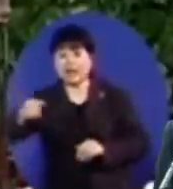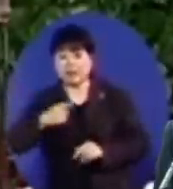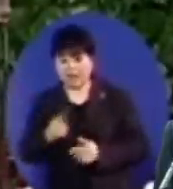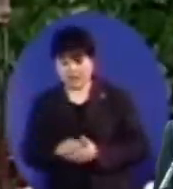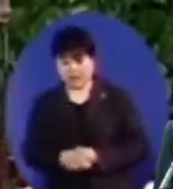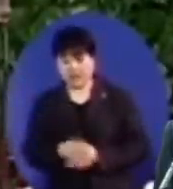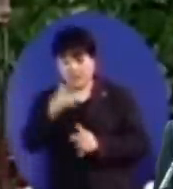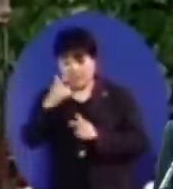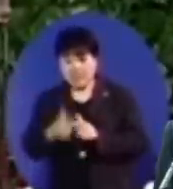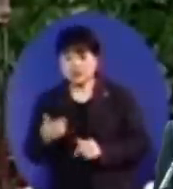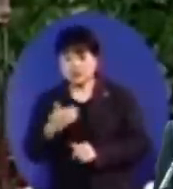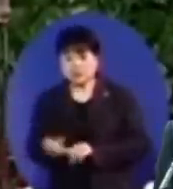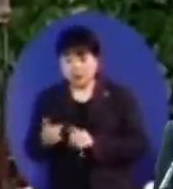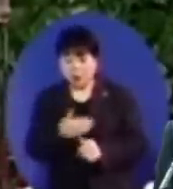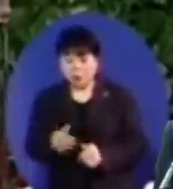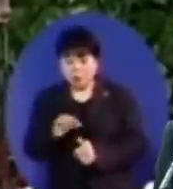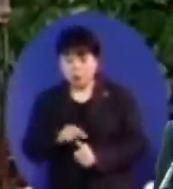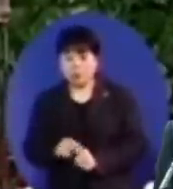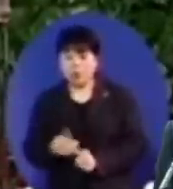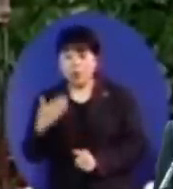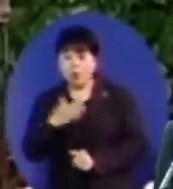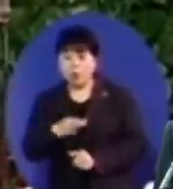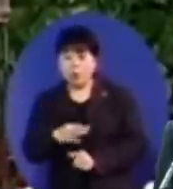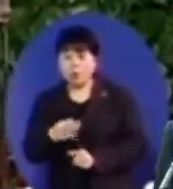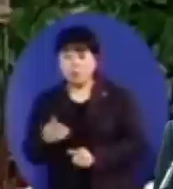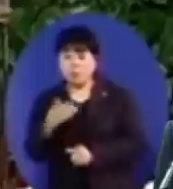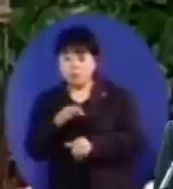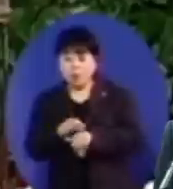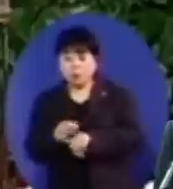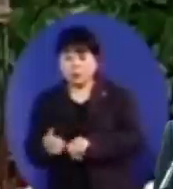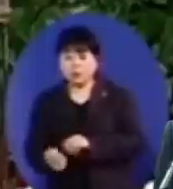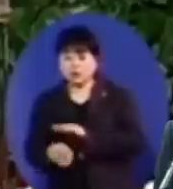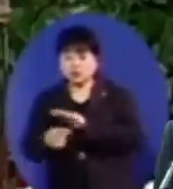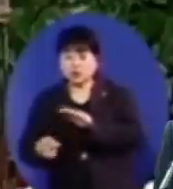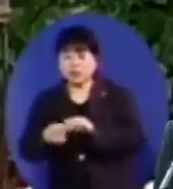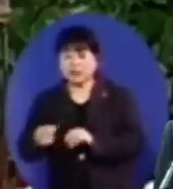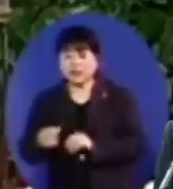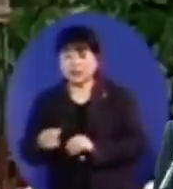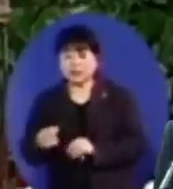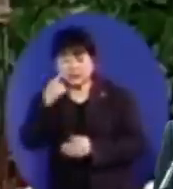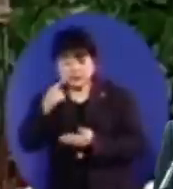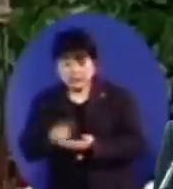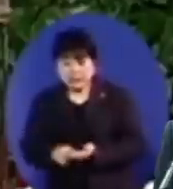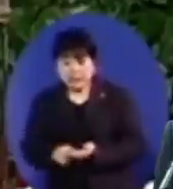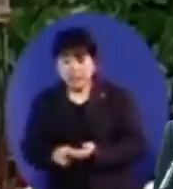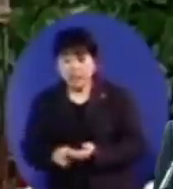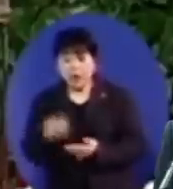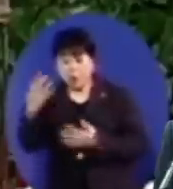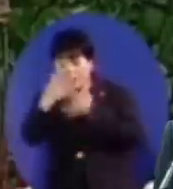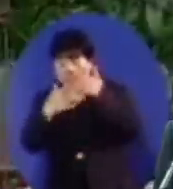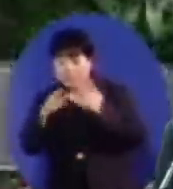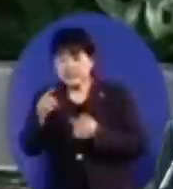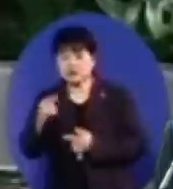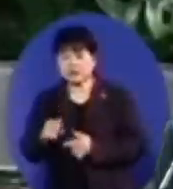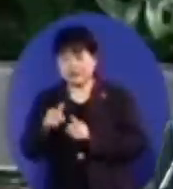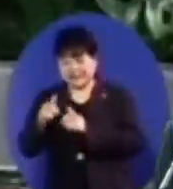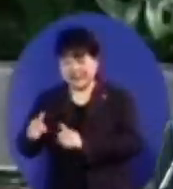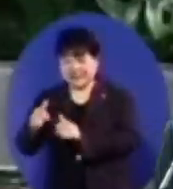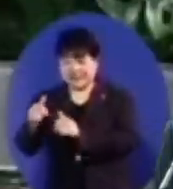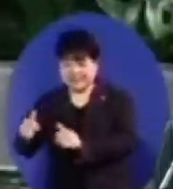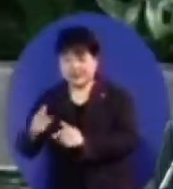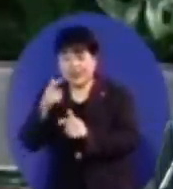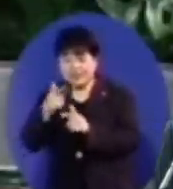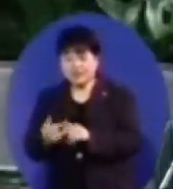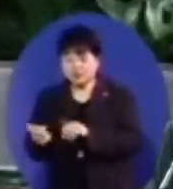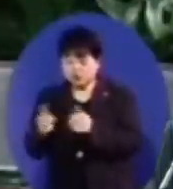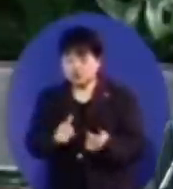그래서 예수님 시신을 잃어버렸고 난 다음에 부활했다고 말한다. 또 환상설을 예수님을 열렬히 따르는 사람이